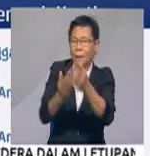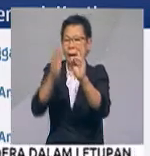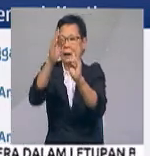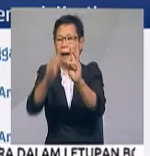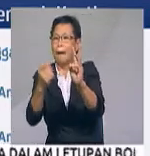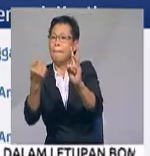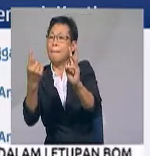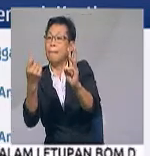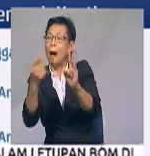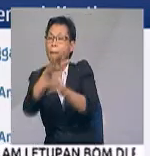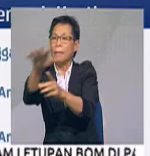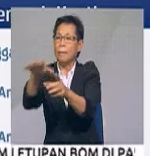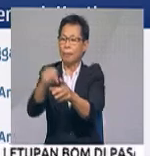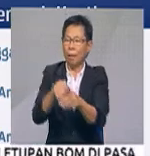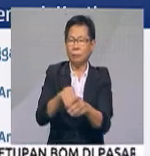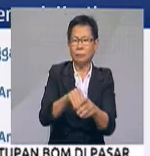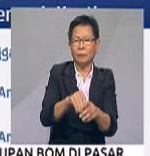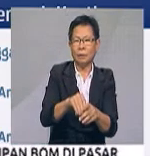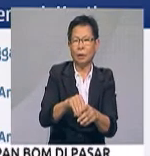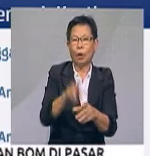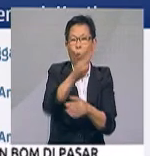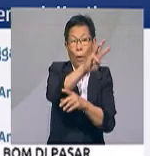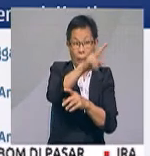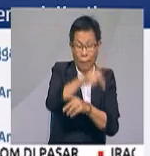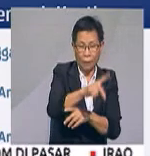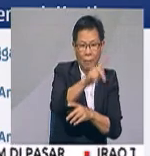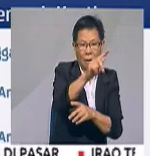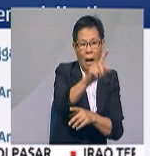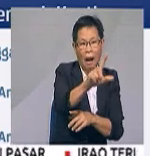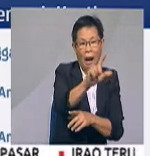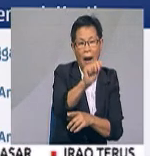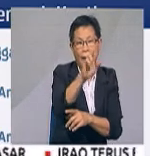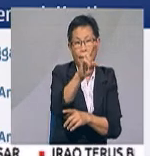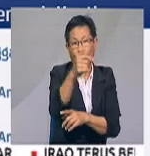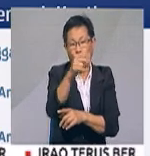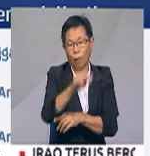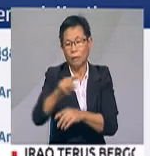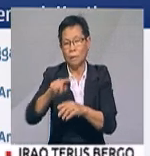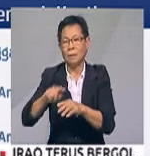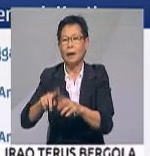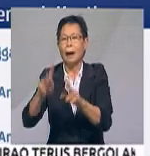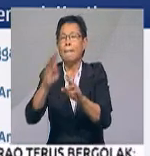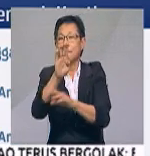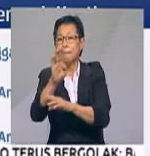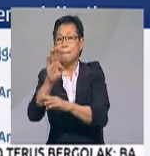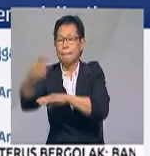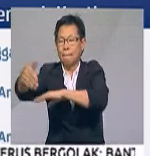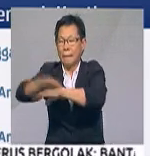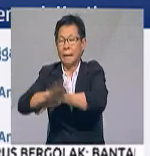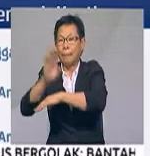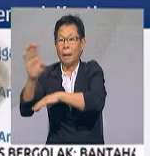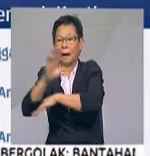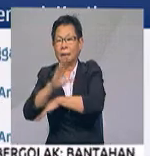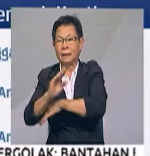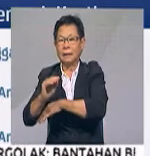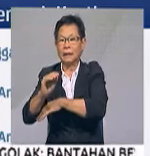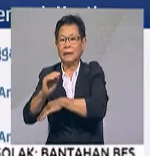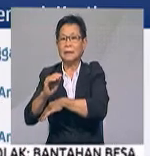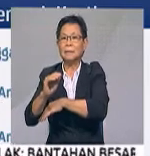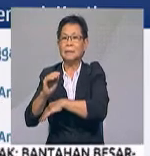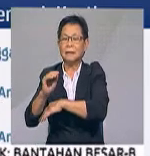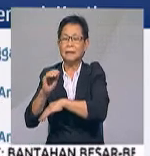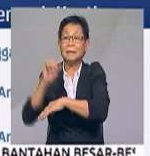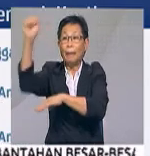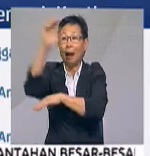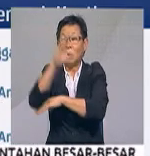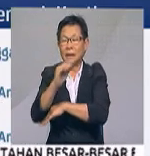November melibatkan kawasan wilayah Persekutuan Labuan, pedalaman Pantai Barat dan juga Kudat. Oleh